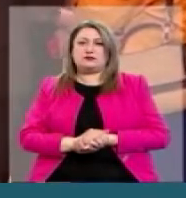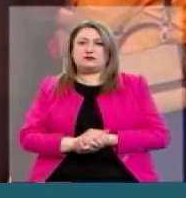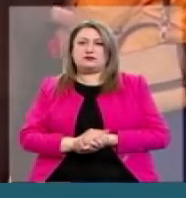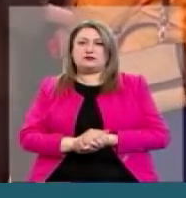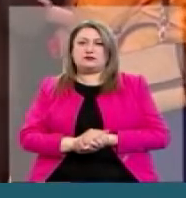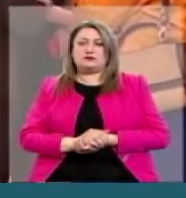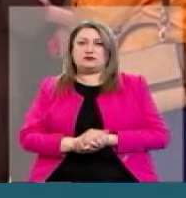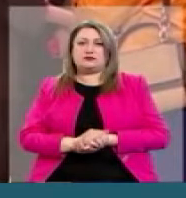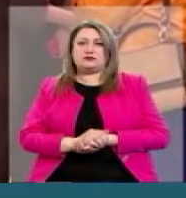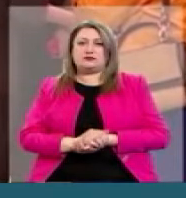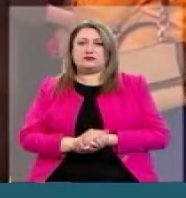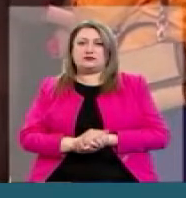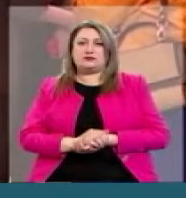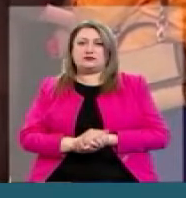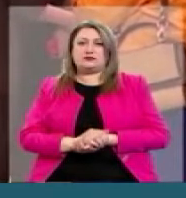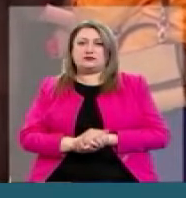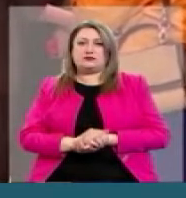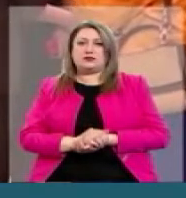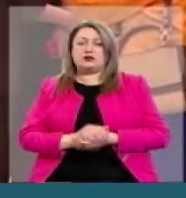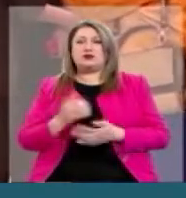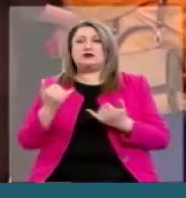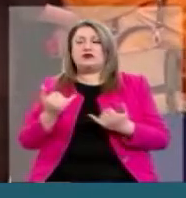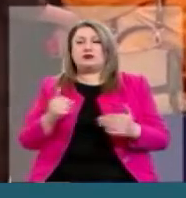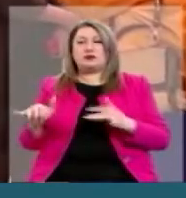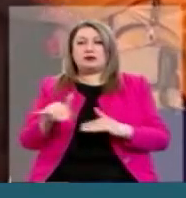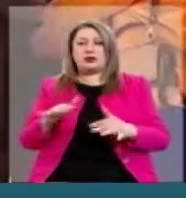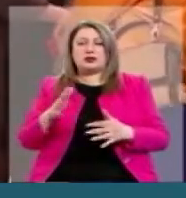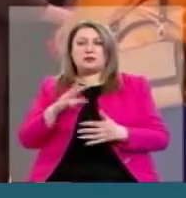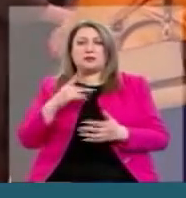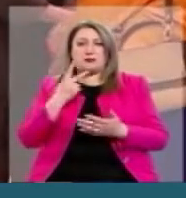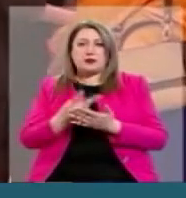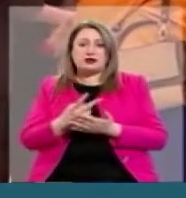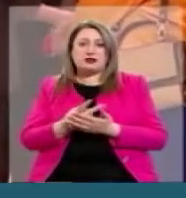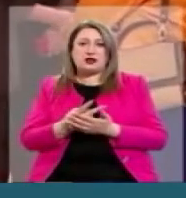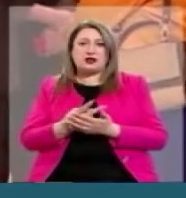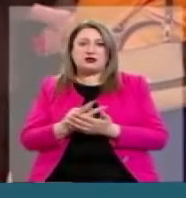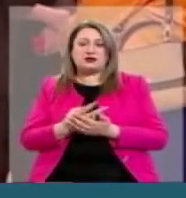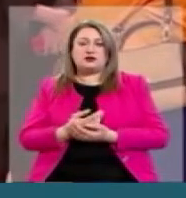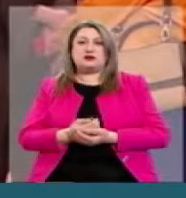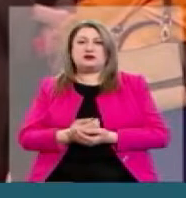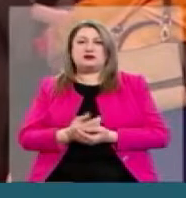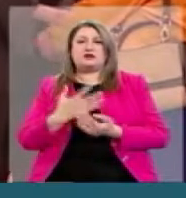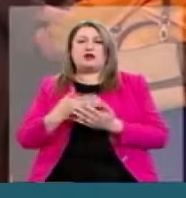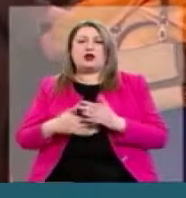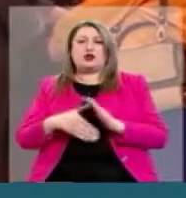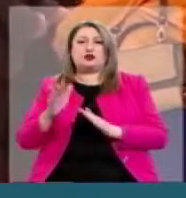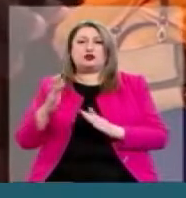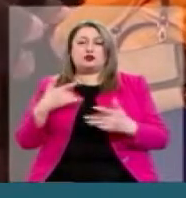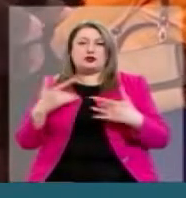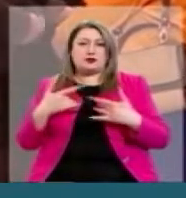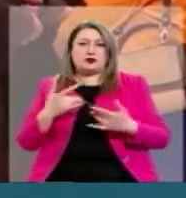қаламыздың жасы мен қарты қосылып, бәріміз бірігіп, қаламыздың мектептері, музыкалық